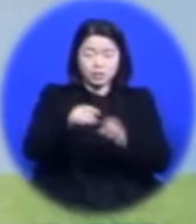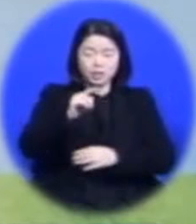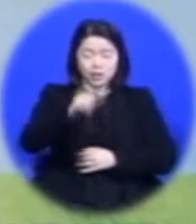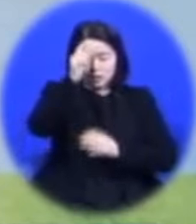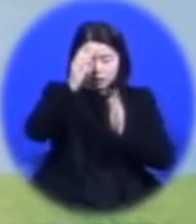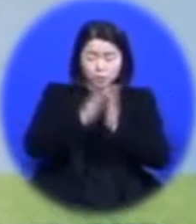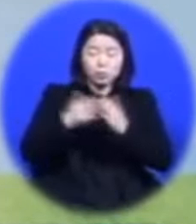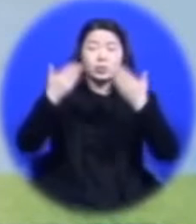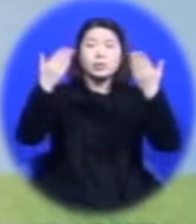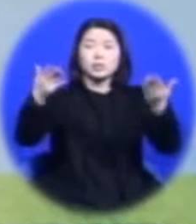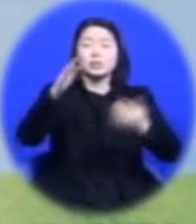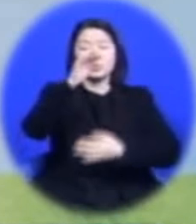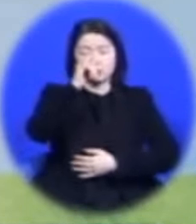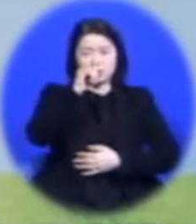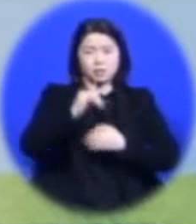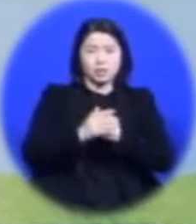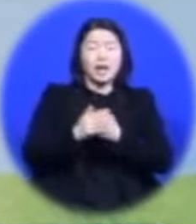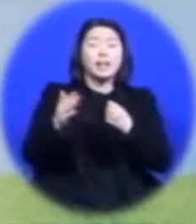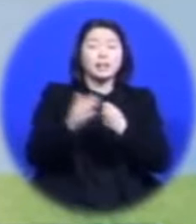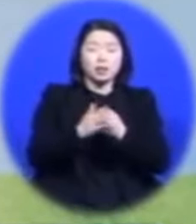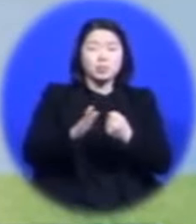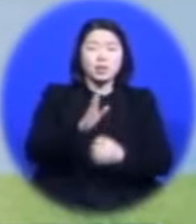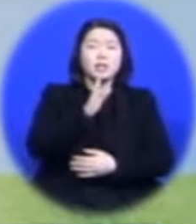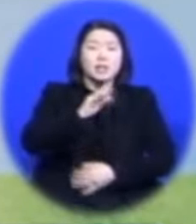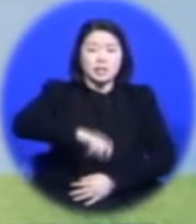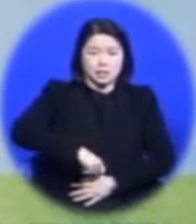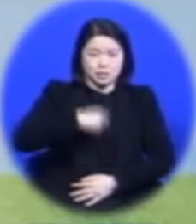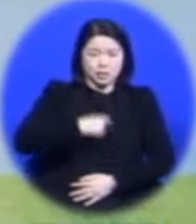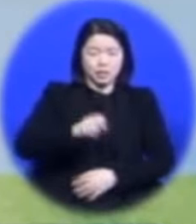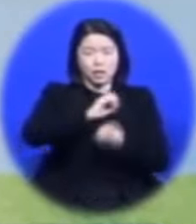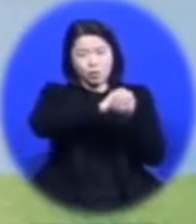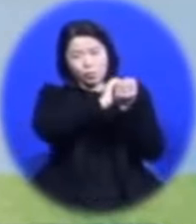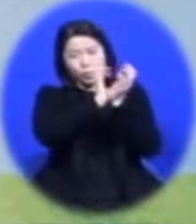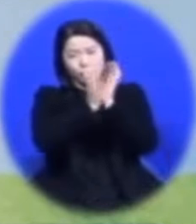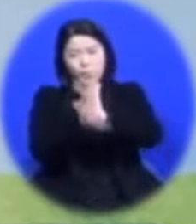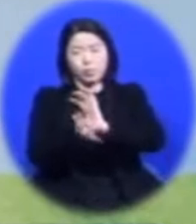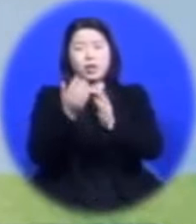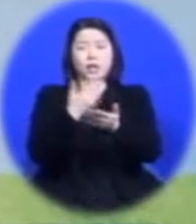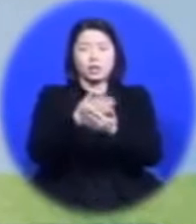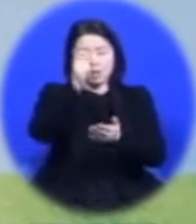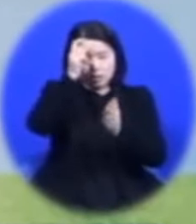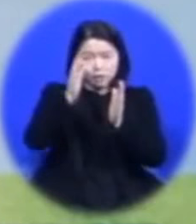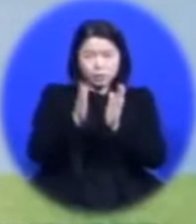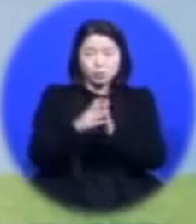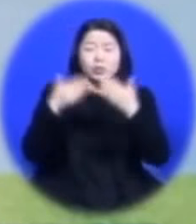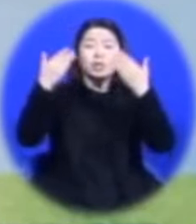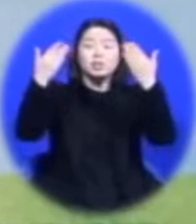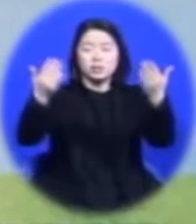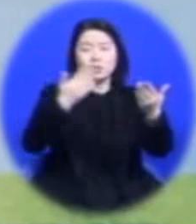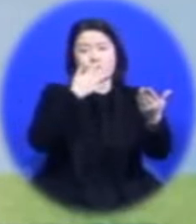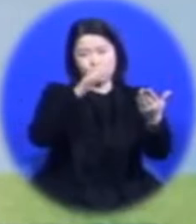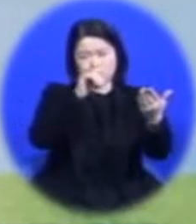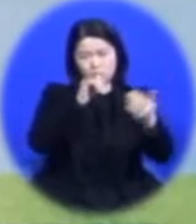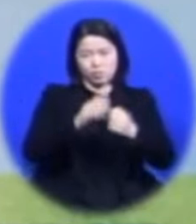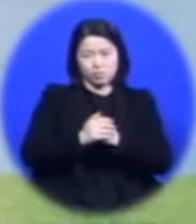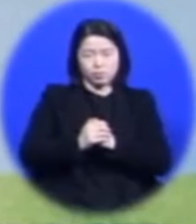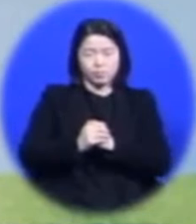있는 겁니다 그래서 정의가 꽃을 피우게 해 달라는 기도를 하는